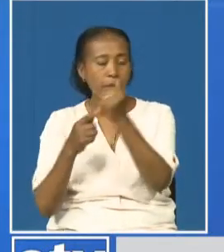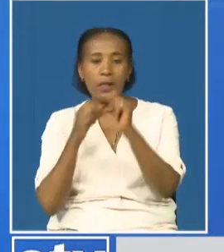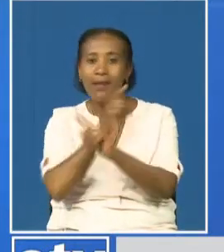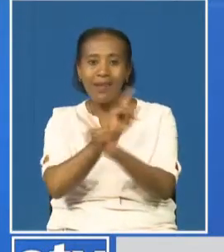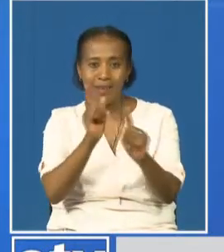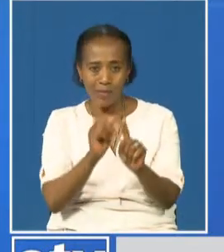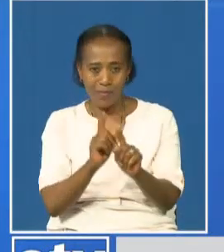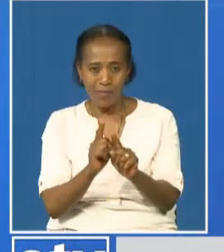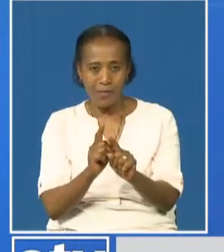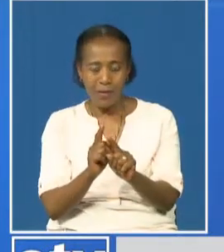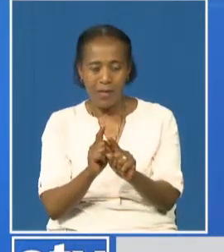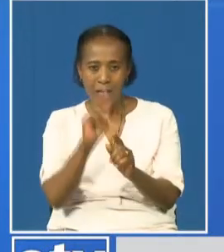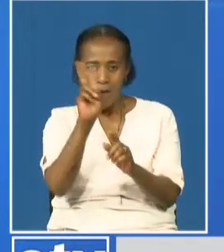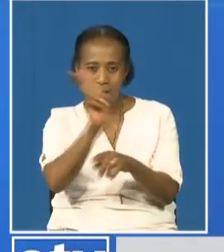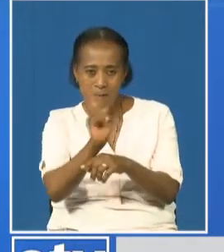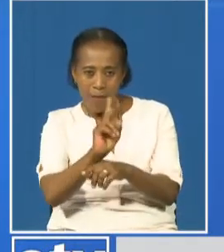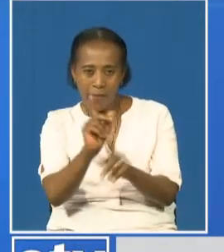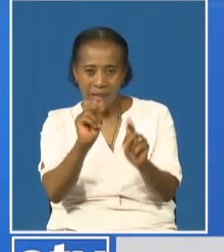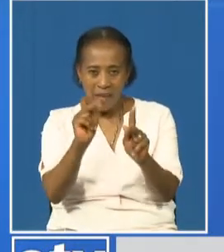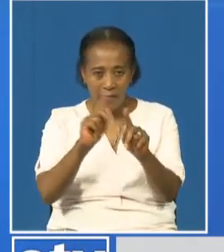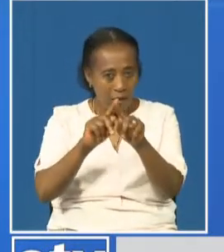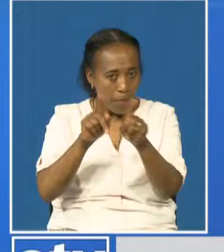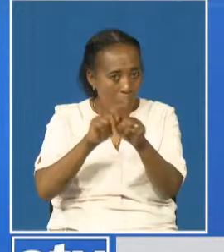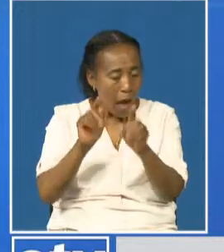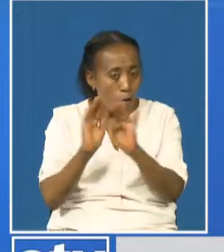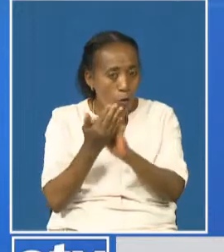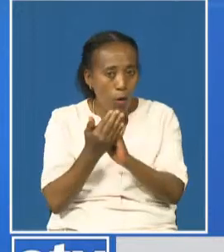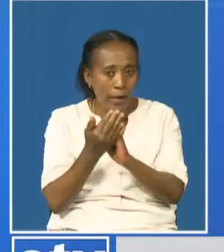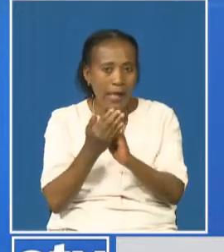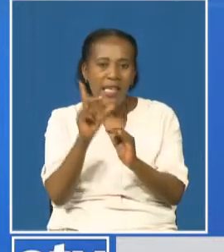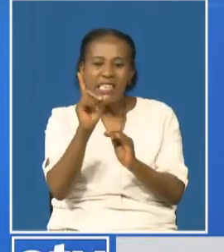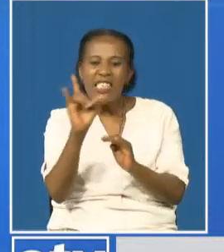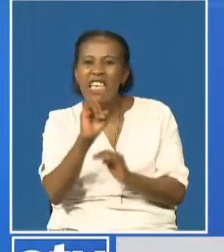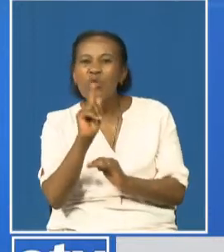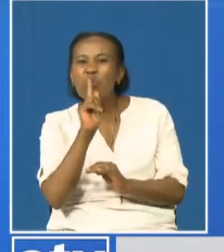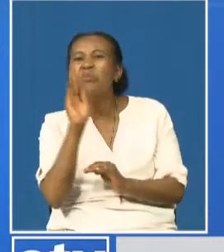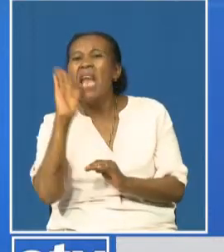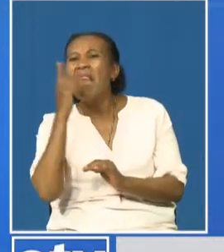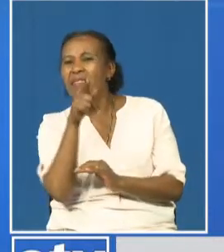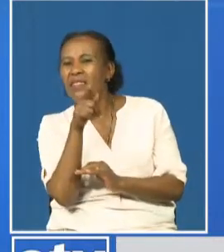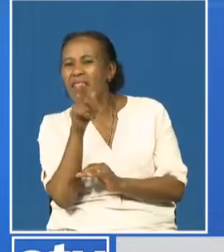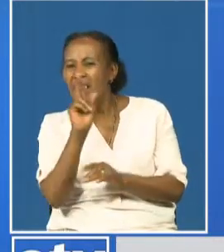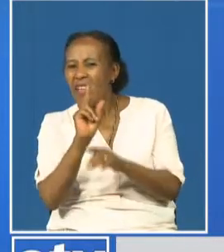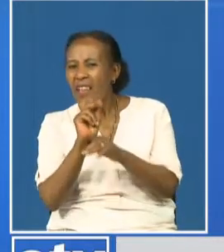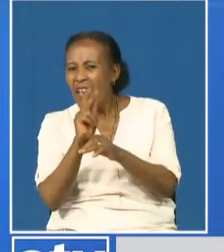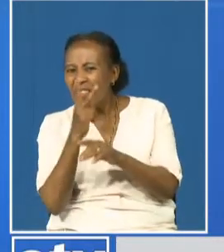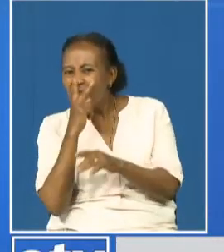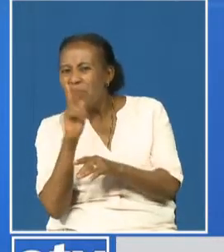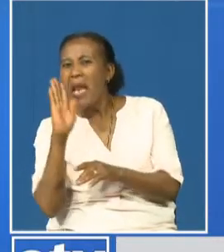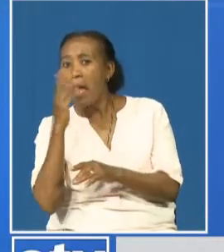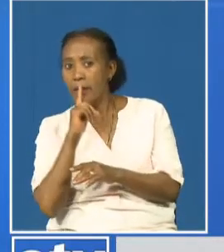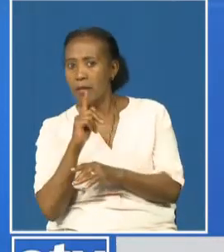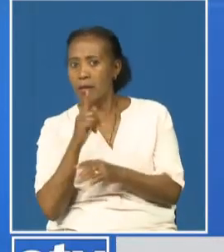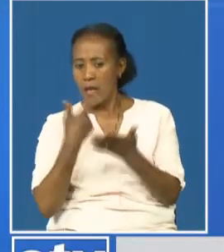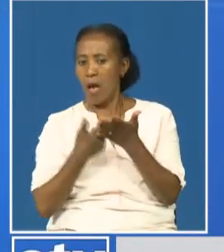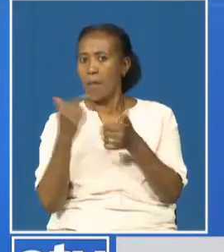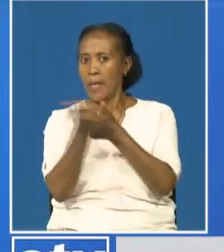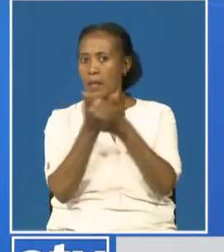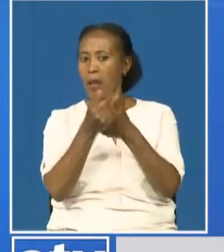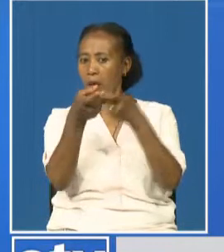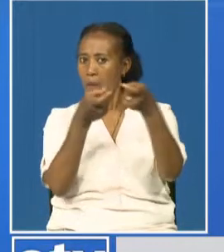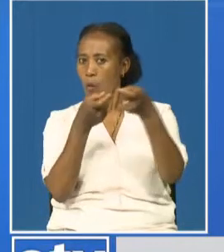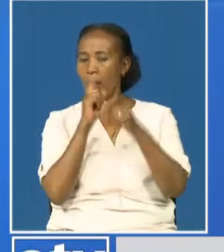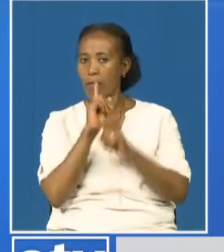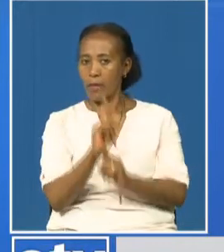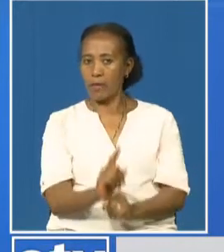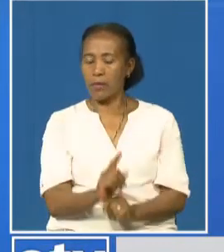አይደለም ፊልምና ቴሌቪዥን የሚያዩ ከሆነ ይዘቱን የሚያዩትን ይዘት ሁሉ የመከታተል